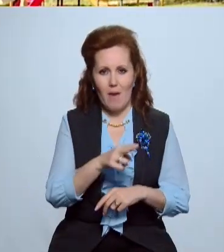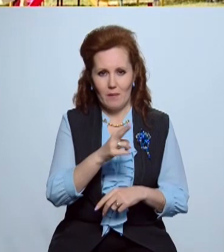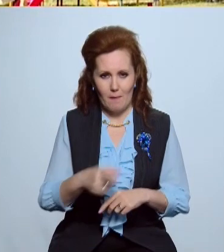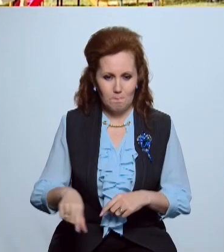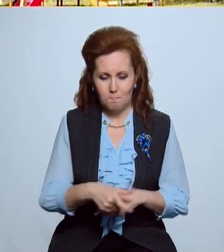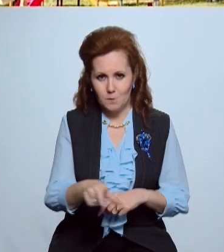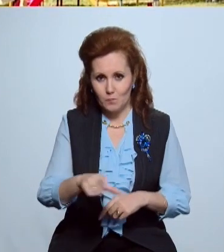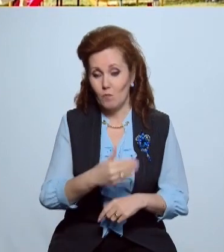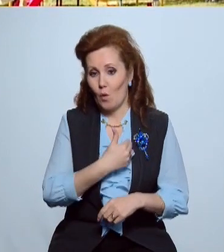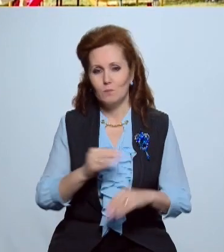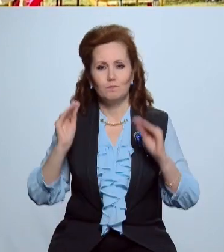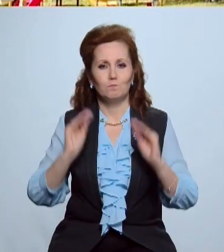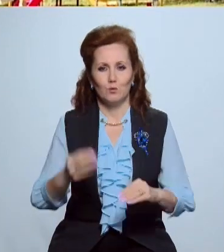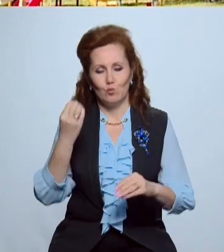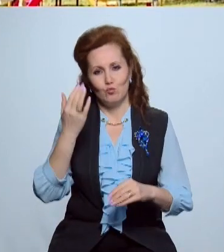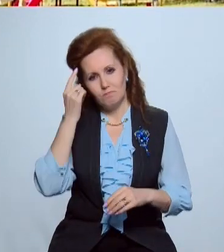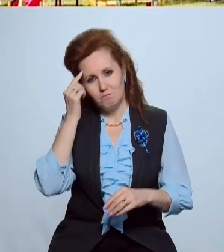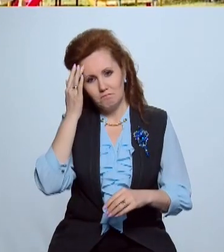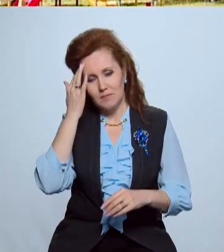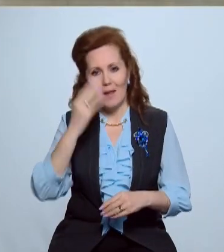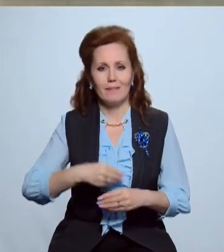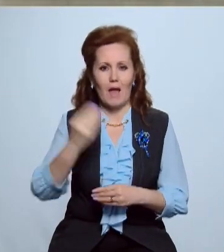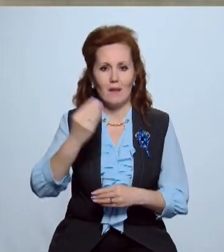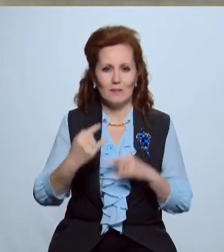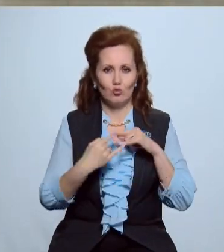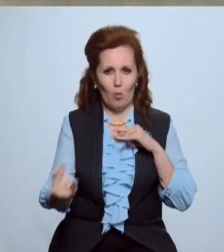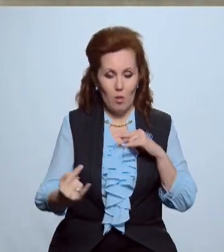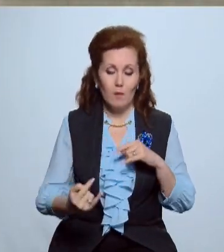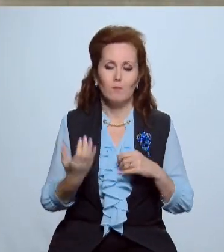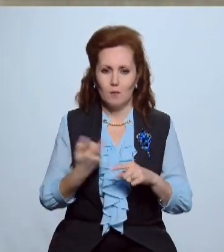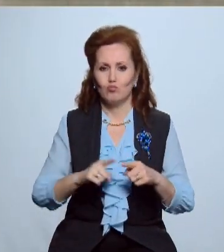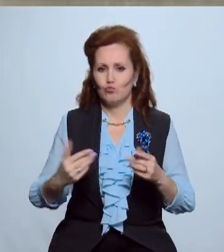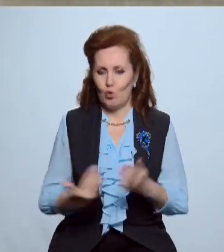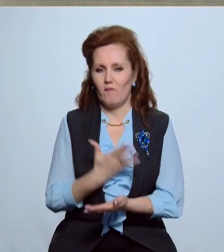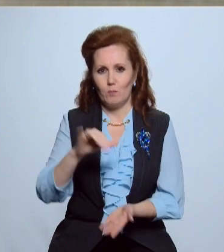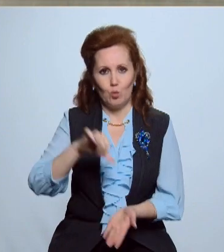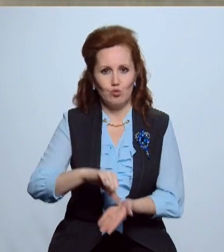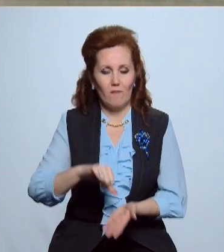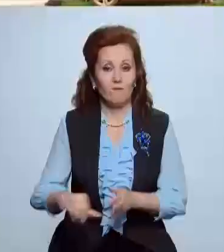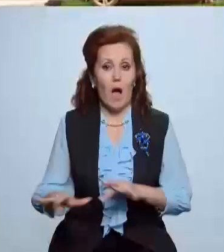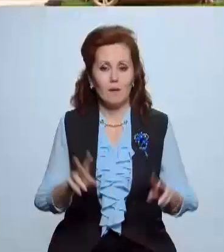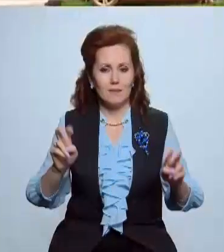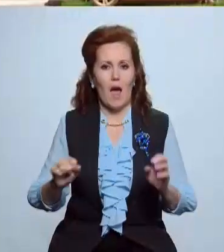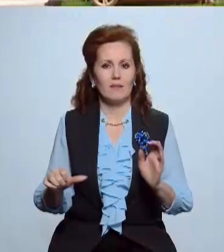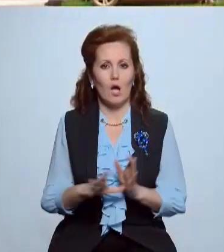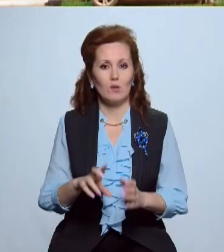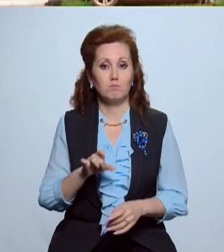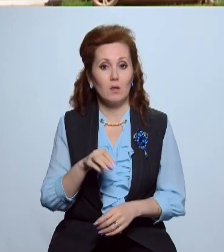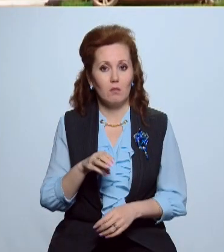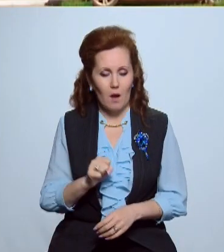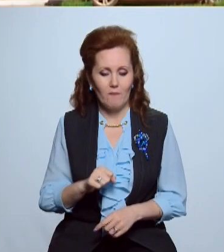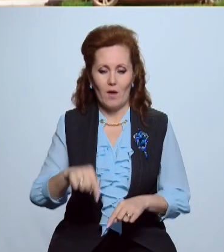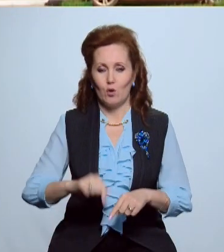установить на площадке теннисный стол, поэтому снова будут принимать участие в акции энергосбыта. В этом году победители смогут претендовать